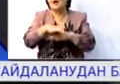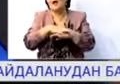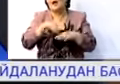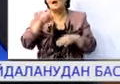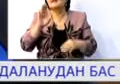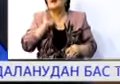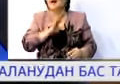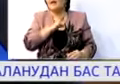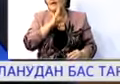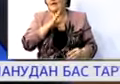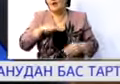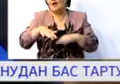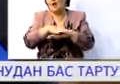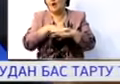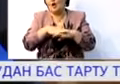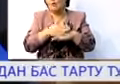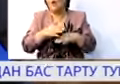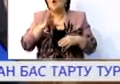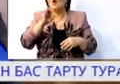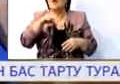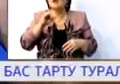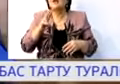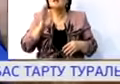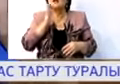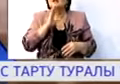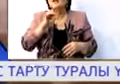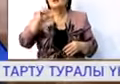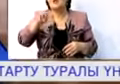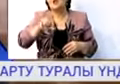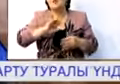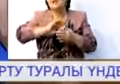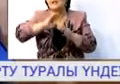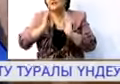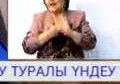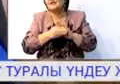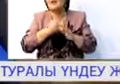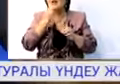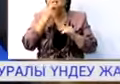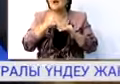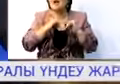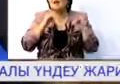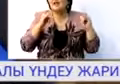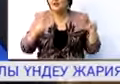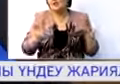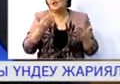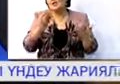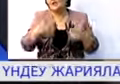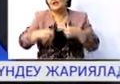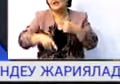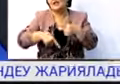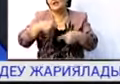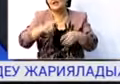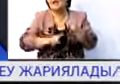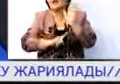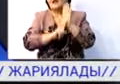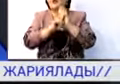жаңағы әйелдер қауымына, отаналарына айтатын, жаманды жасырыңдар, жақсыны асырыңдар, сіздерге мына кейінгі келе жатқан